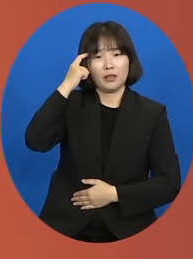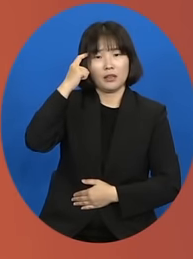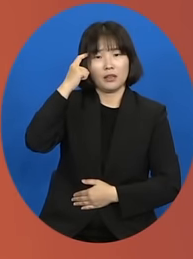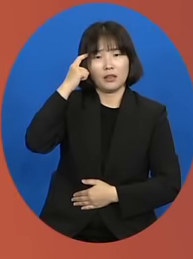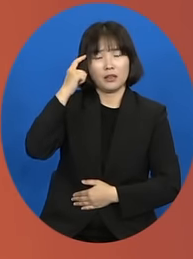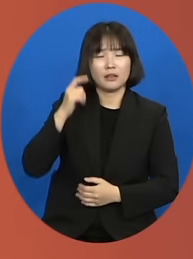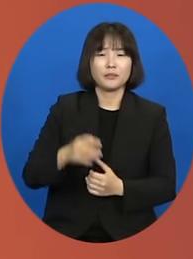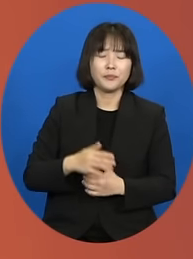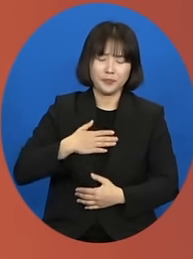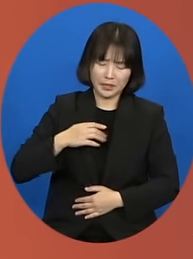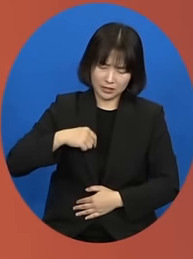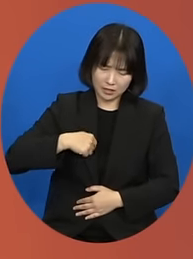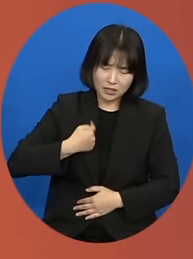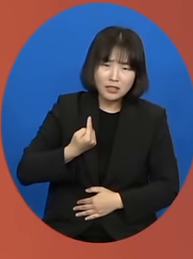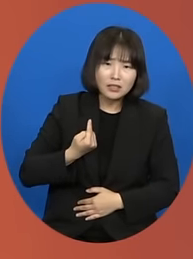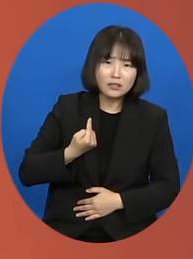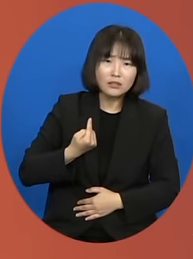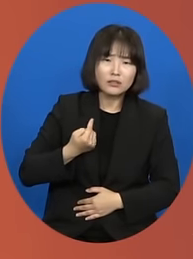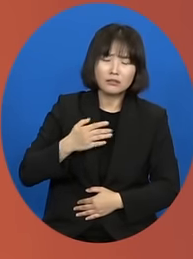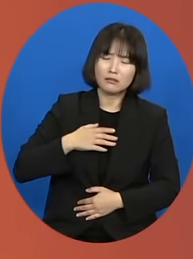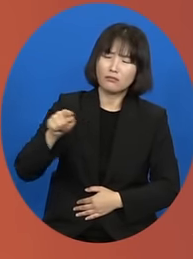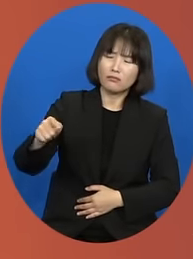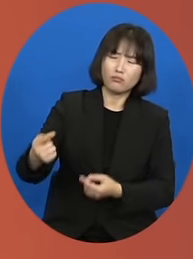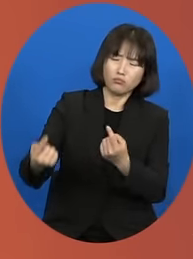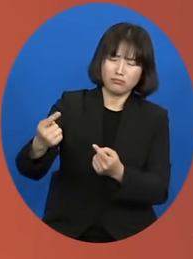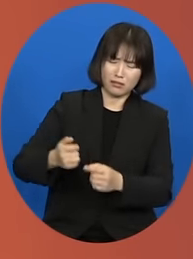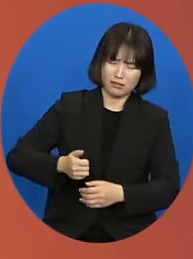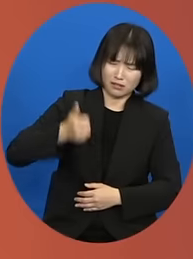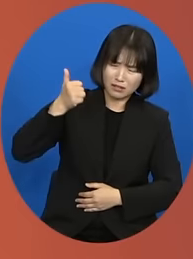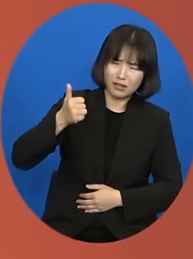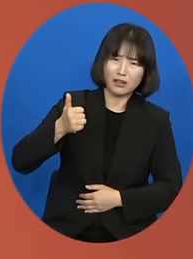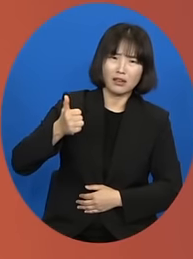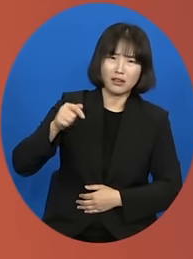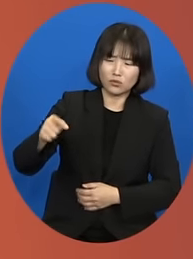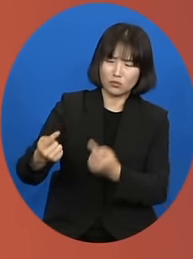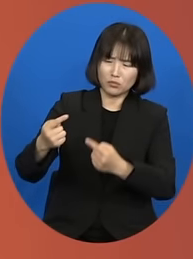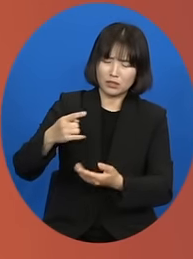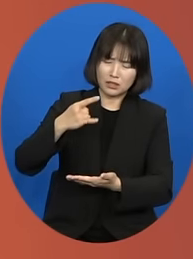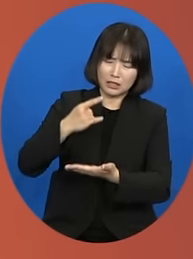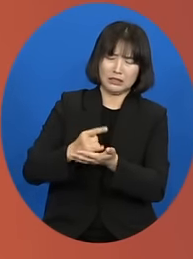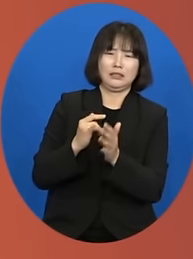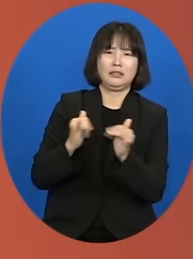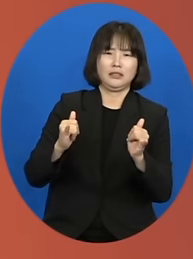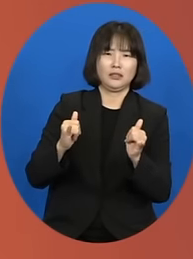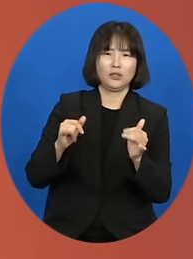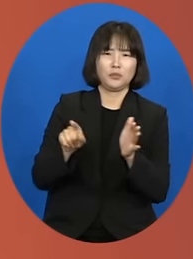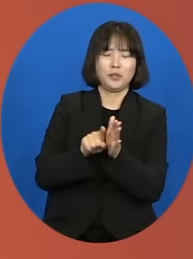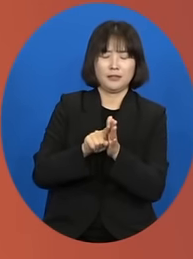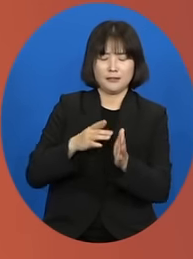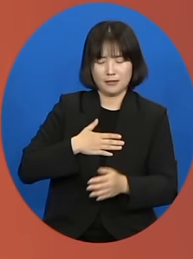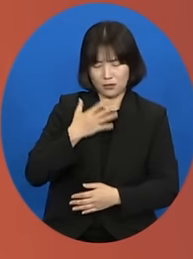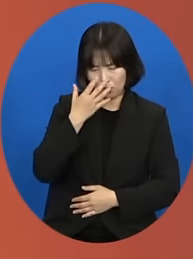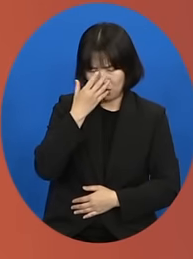내가 내 스스로 나는 저보다 낫다라고, 나는 저보다는 의인이라고 믿는 나의 교만함,